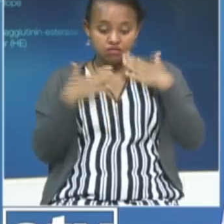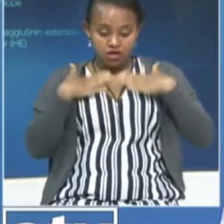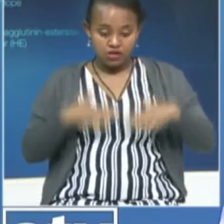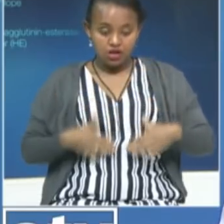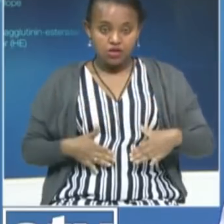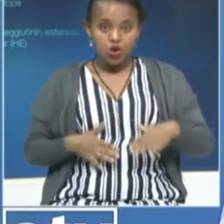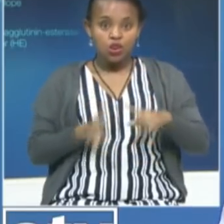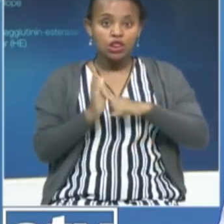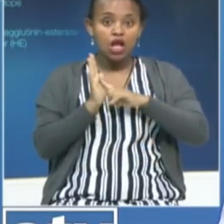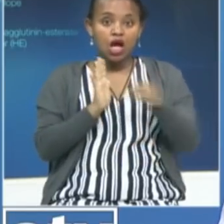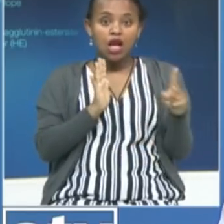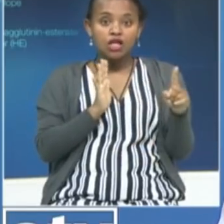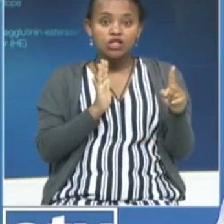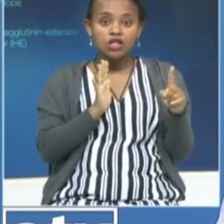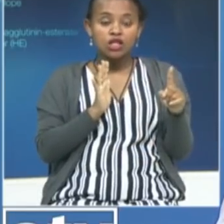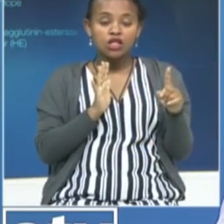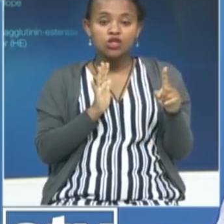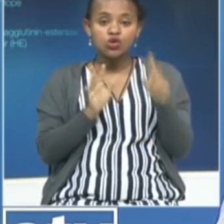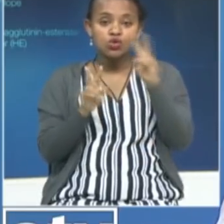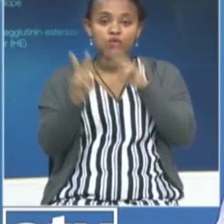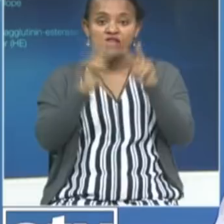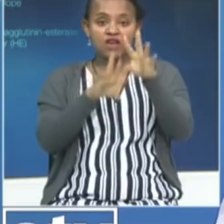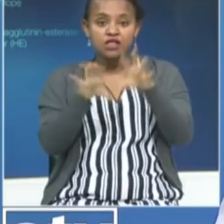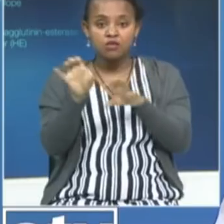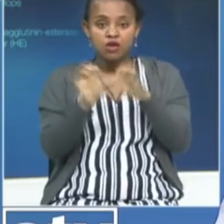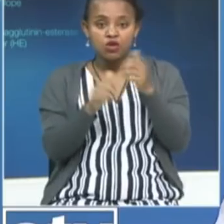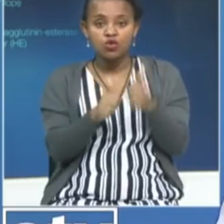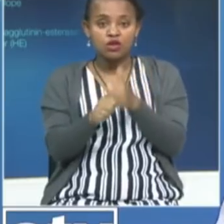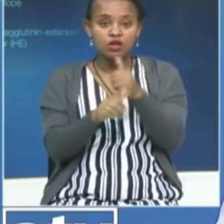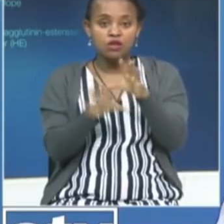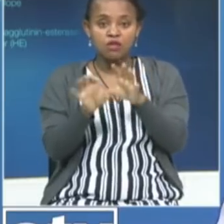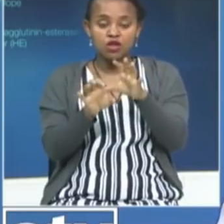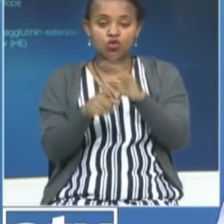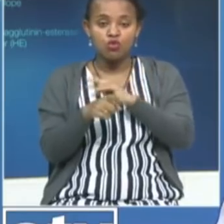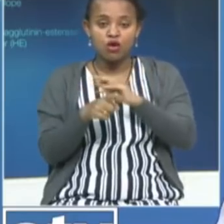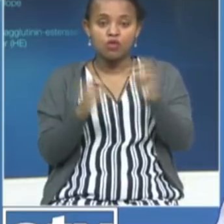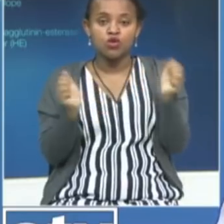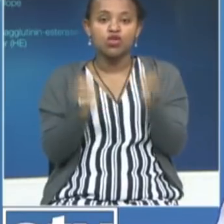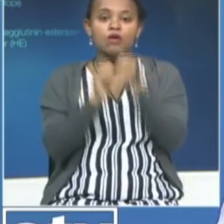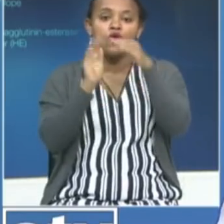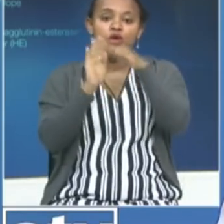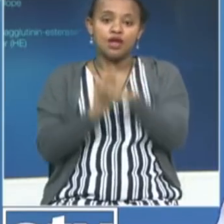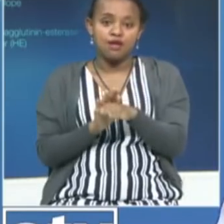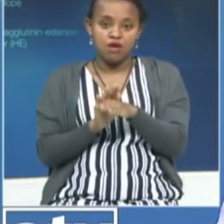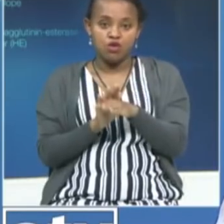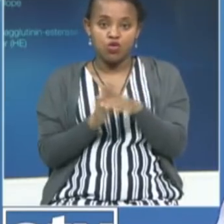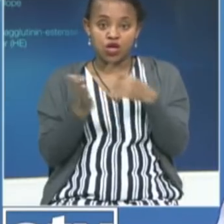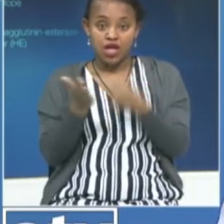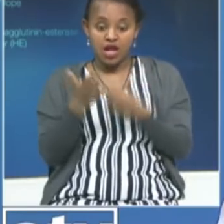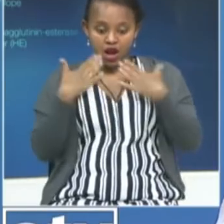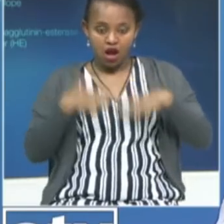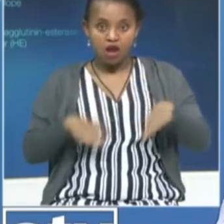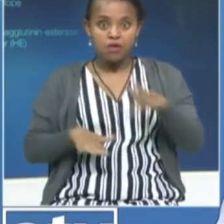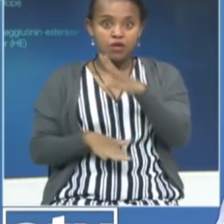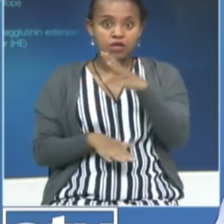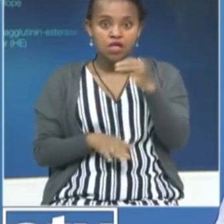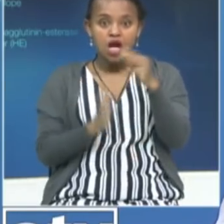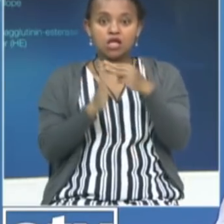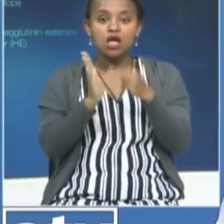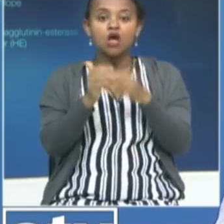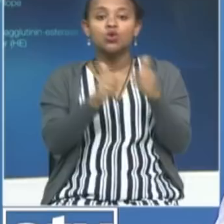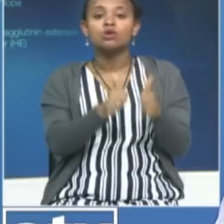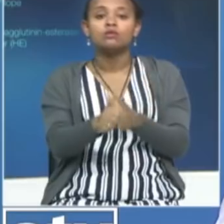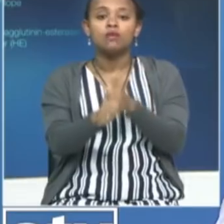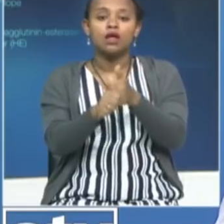ለብሰው ተጋላጭነታቸውን ሱፐርቫይዝ የሚያደርጉ ወይም ክትትል የሚያደርጉ ባለሙያዎች አብረው ይገባሉ። ይሄን አለባበስና ስርዓቱን